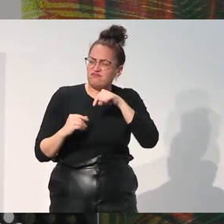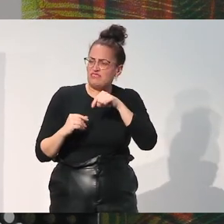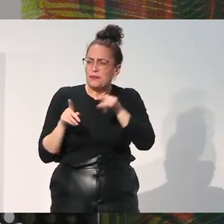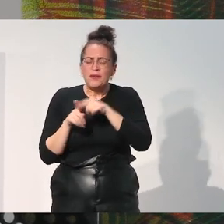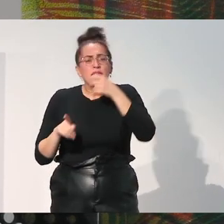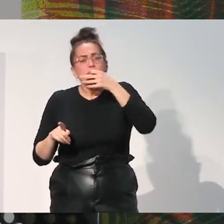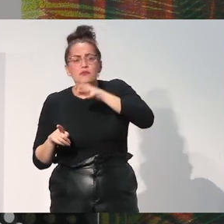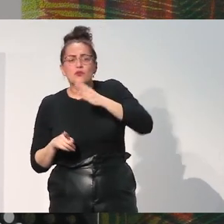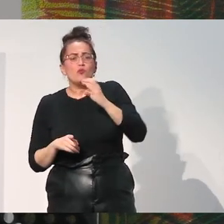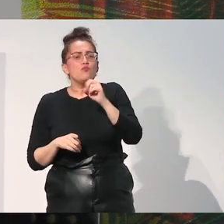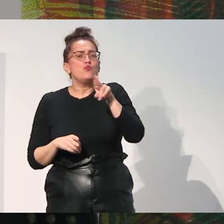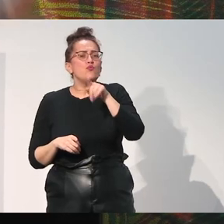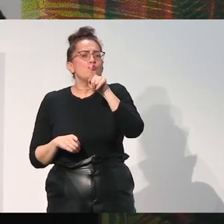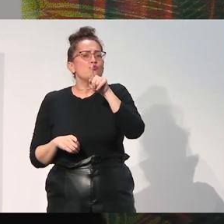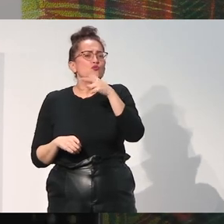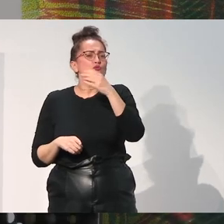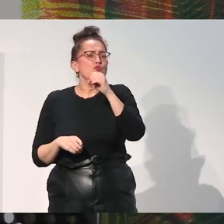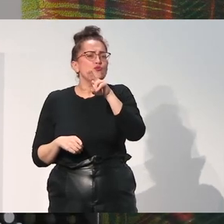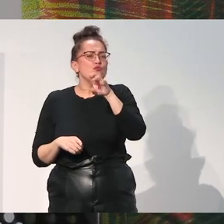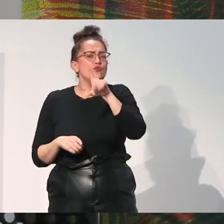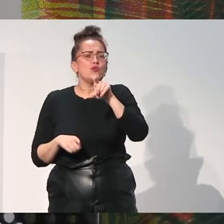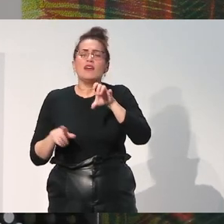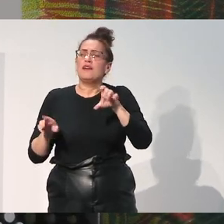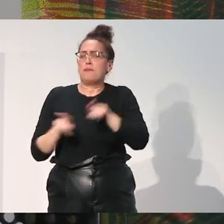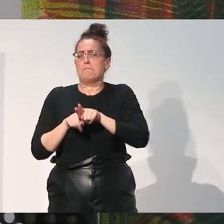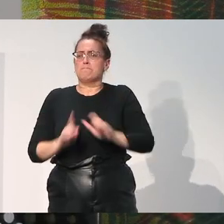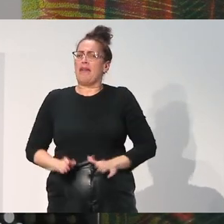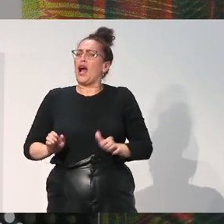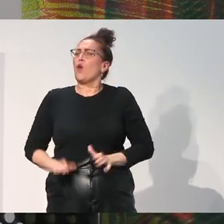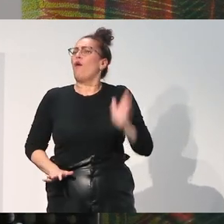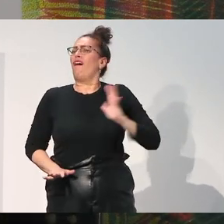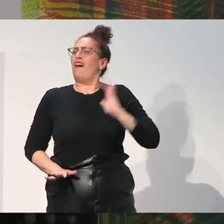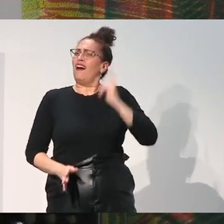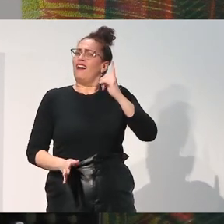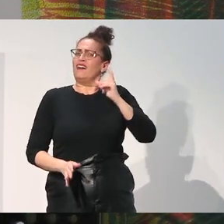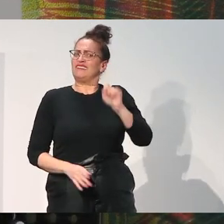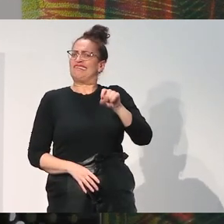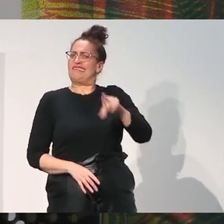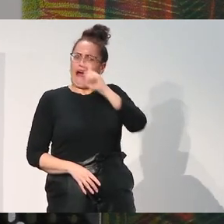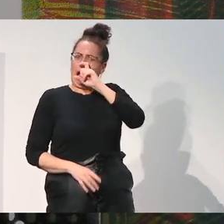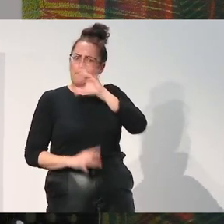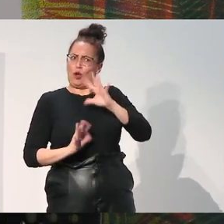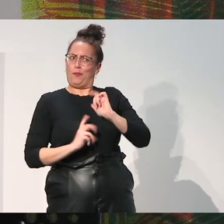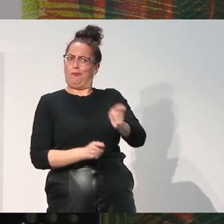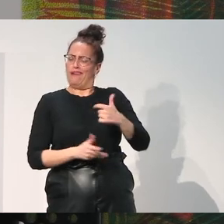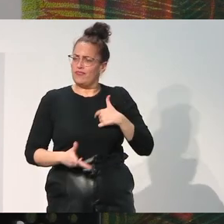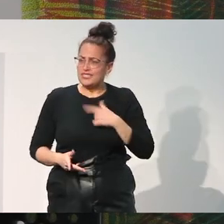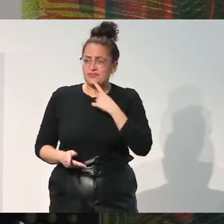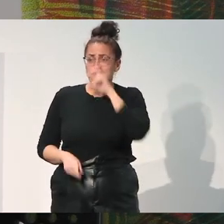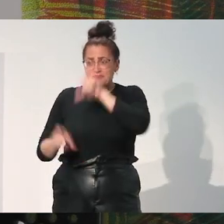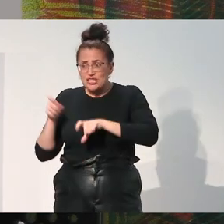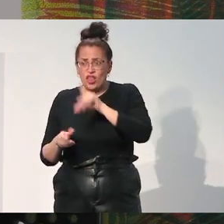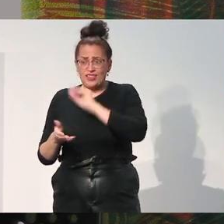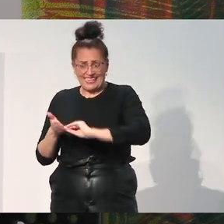ça, il l'avait fait dans les années 80, quand la France avait une sorte de relent raciste énorme qui se soulevait. C'était pour dire, voilà, tous les auteurs français, artistes, etc., qui